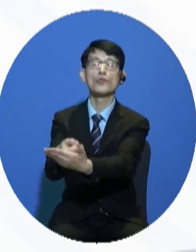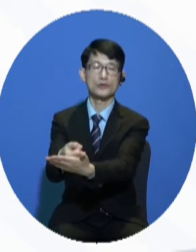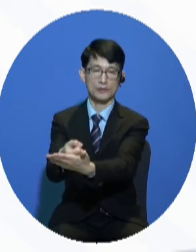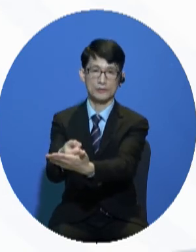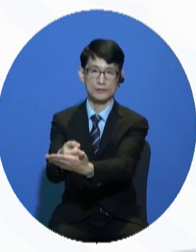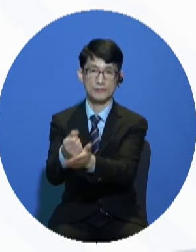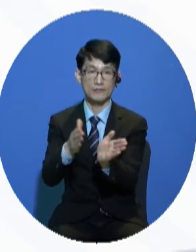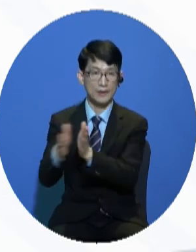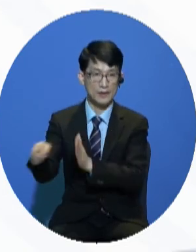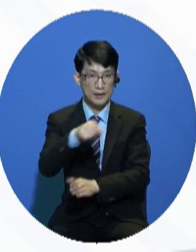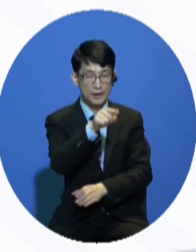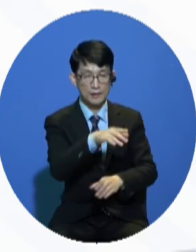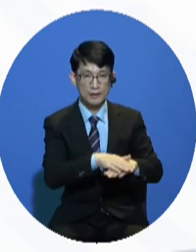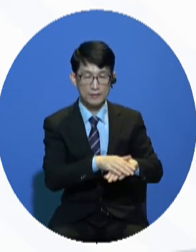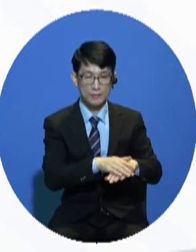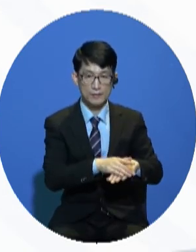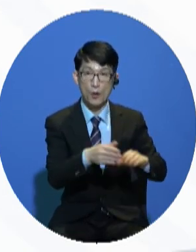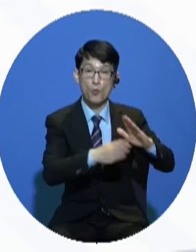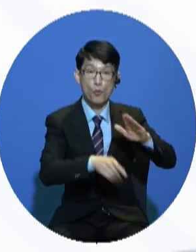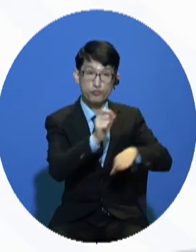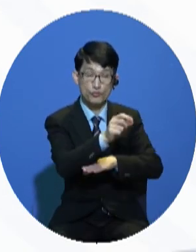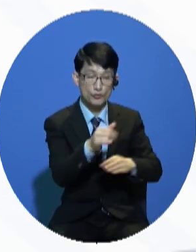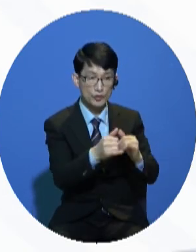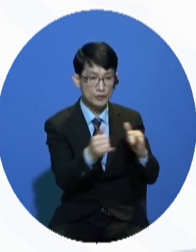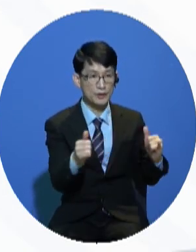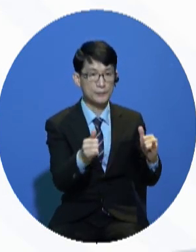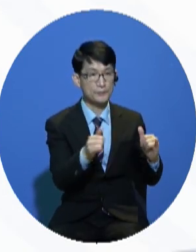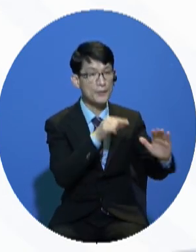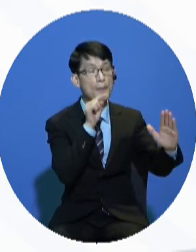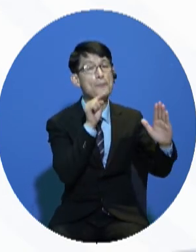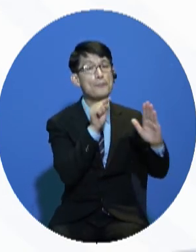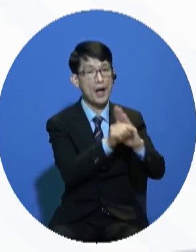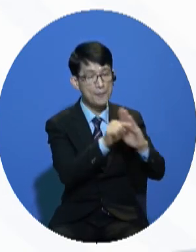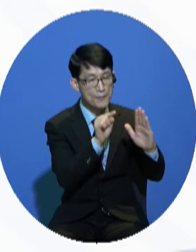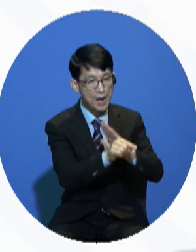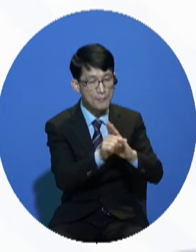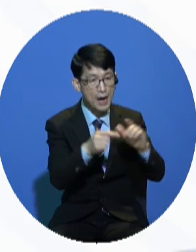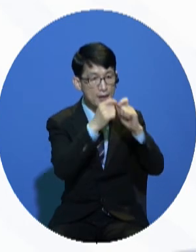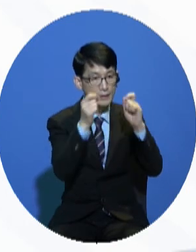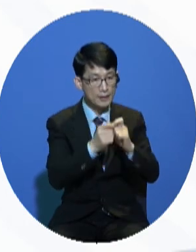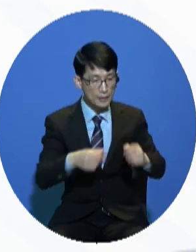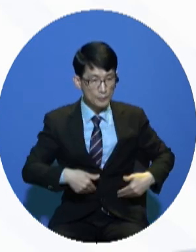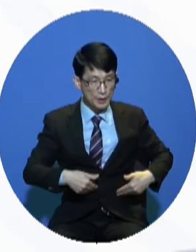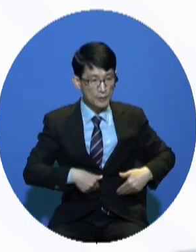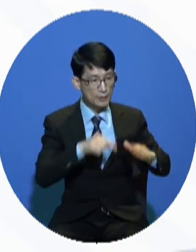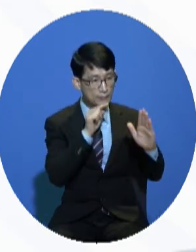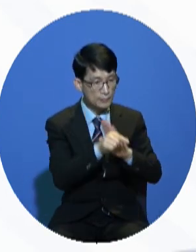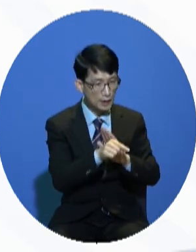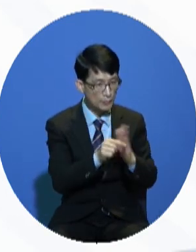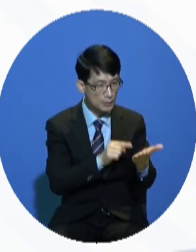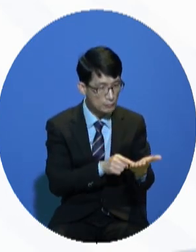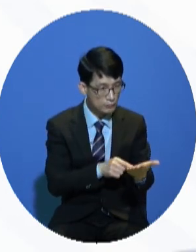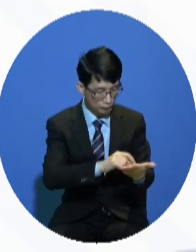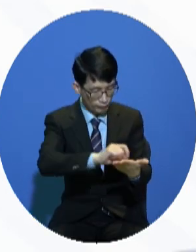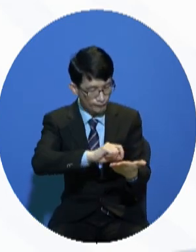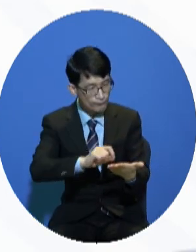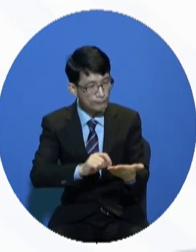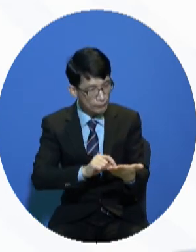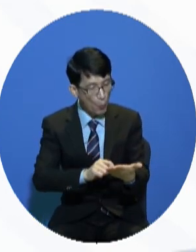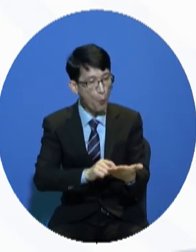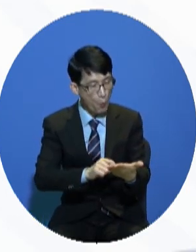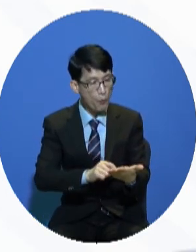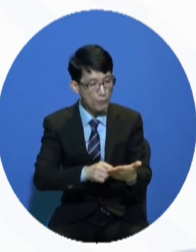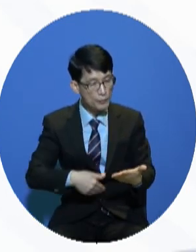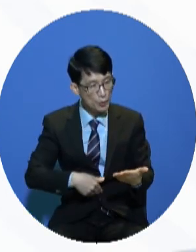않고, 지자체 공무원이 장애인 개인의 요구하는 그런 서비스를 직접 판정하는 그런 체계를 가지고 있습니다. 그래서 이런